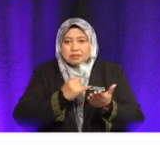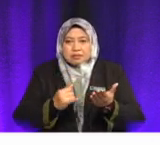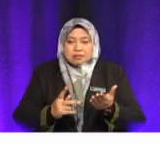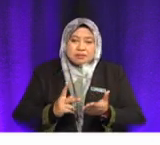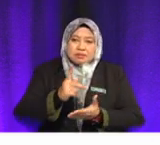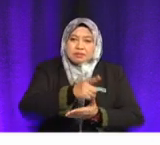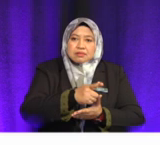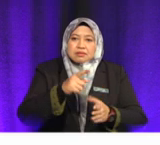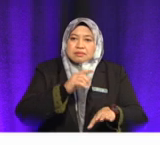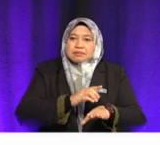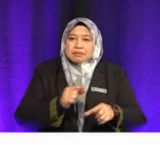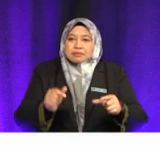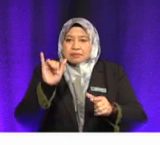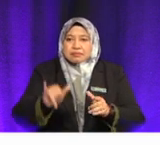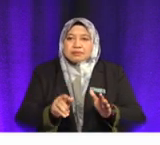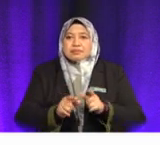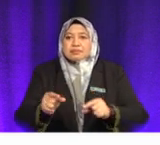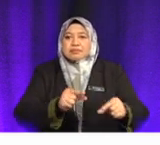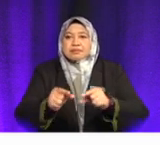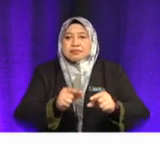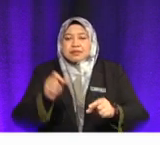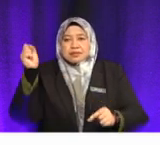X yang bergerak dengan keadaan jaraknya